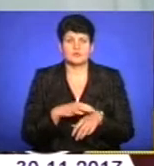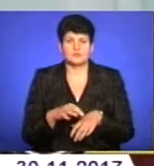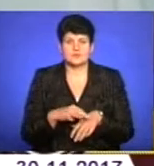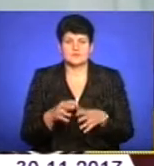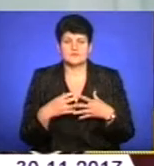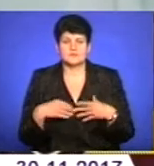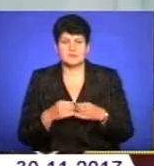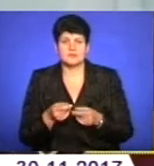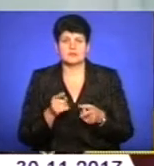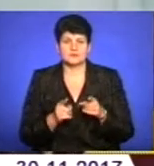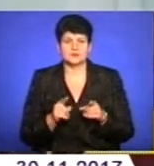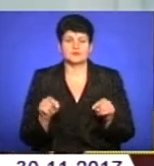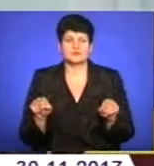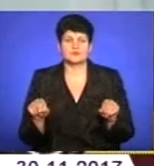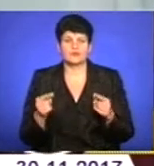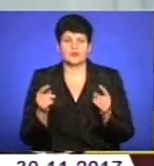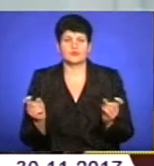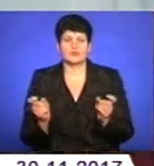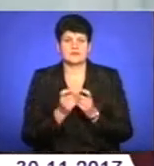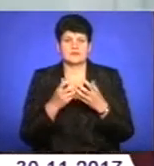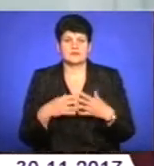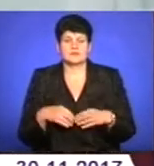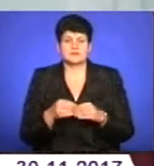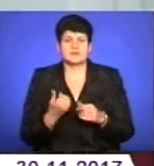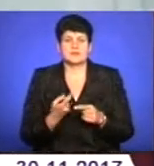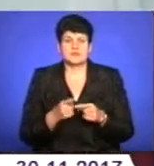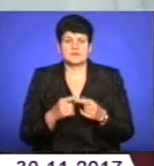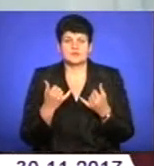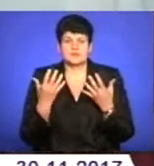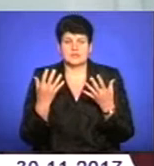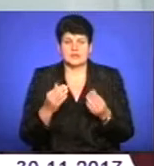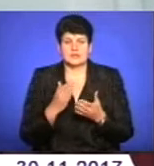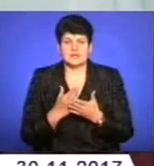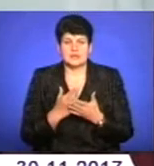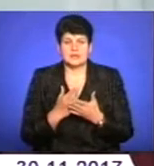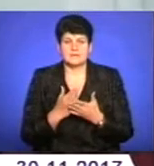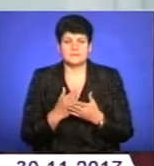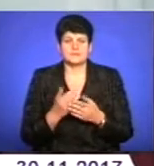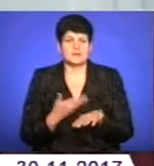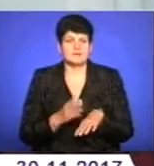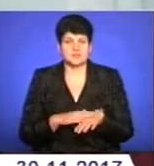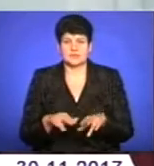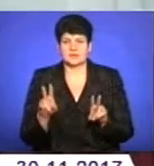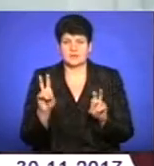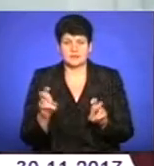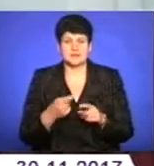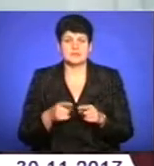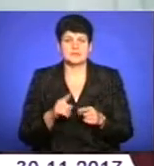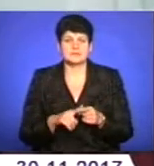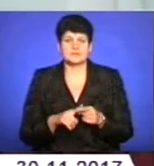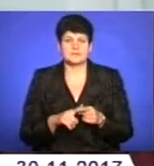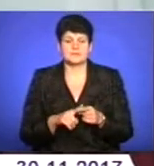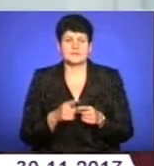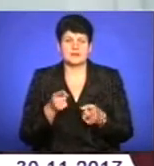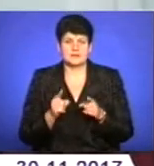які насправді створюють конфлікти в сім'ї. І це на сьогоднішній день є така самоболюча тема, тому що